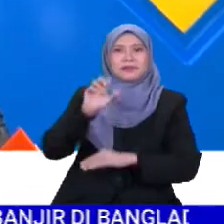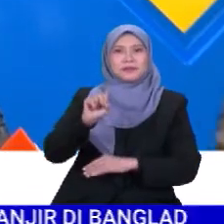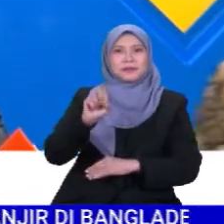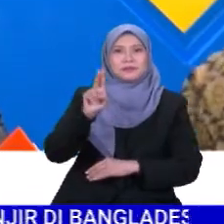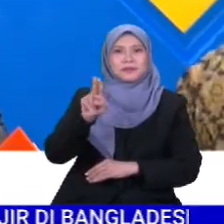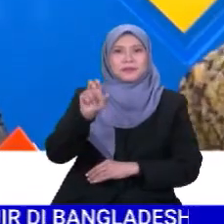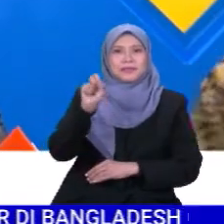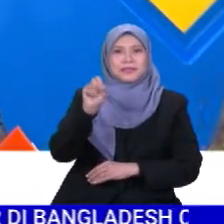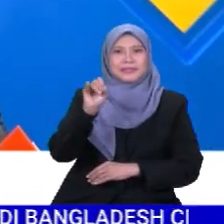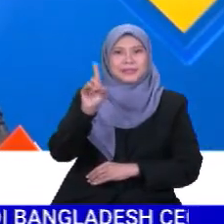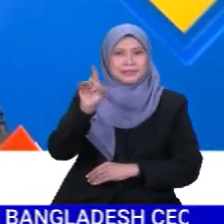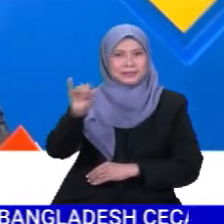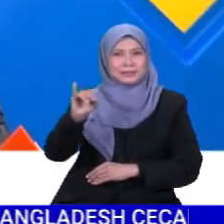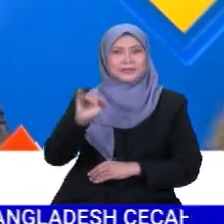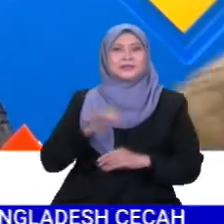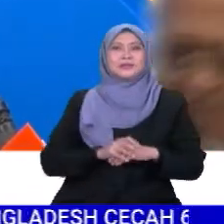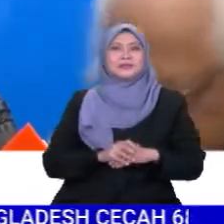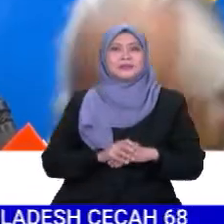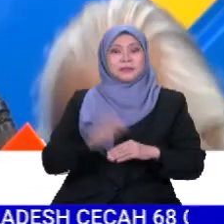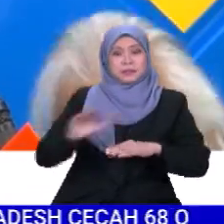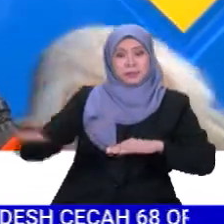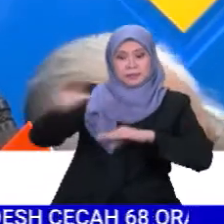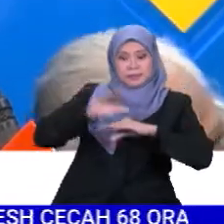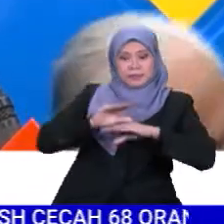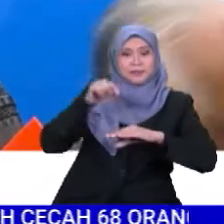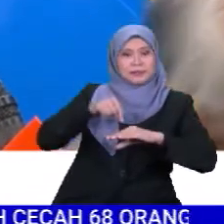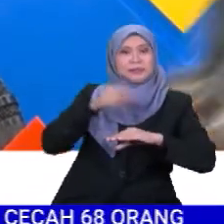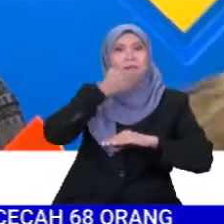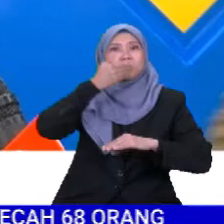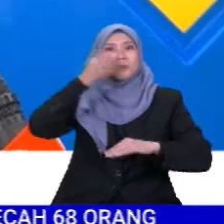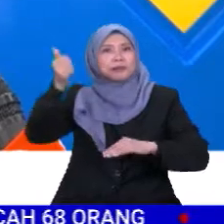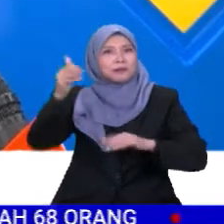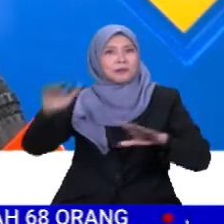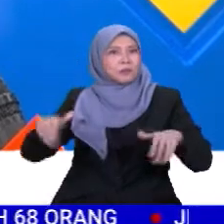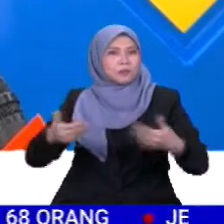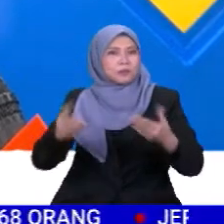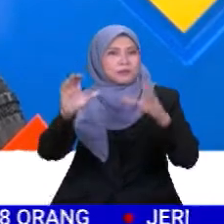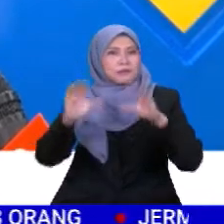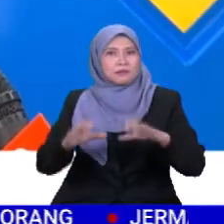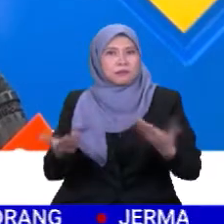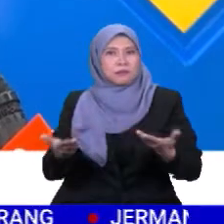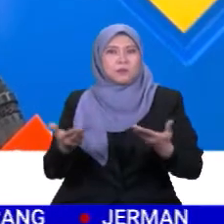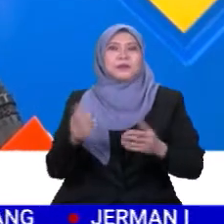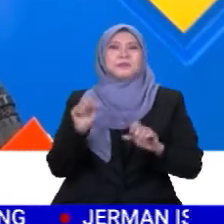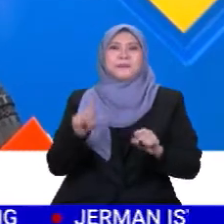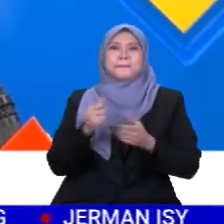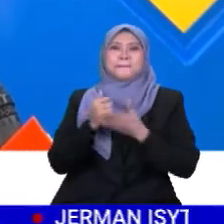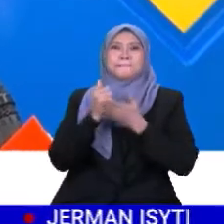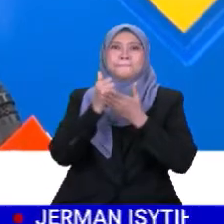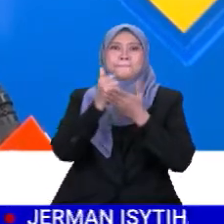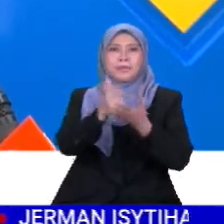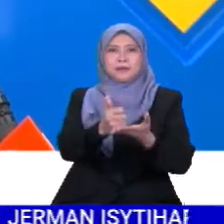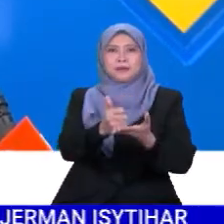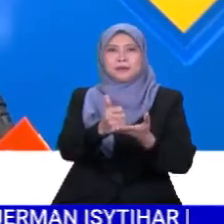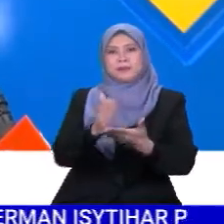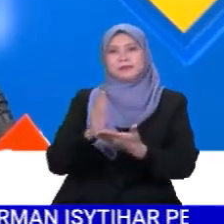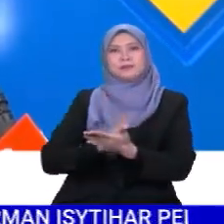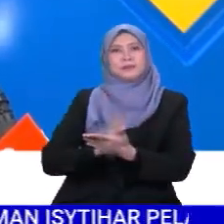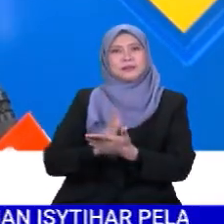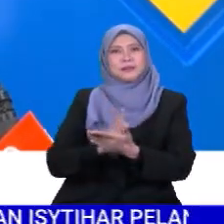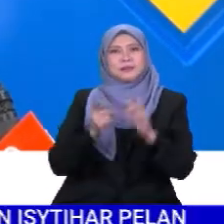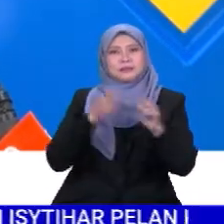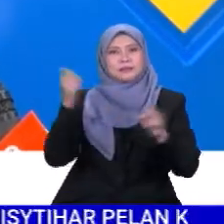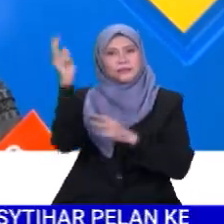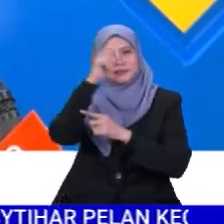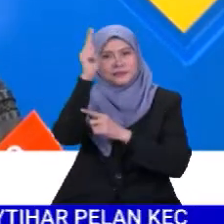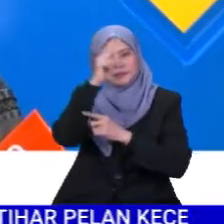tadi, subsidi yang terbaik, because subsidi ini seharusnya dilihat sebagai satu bantuan sementara oleh